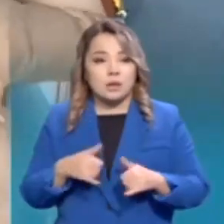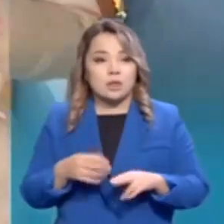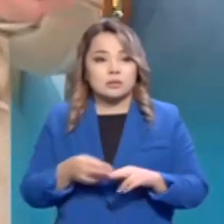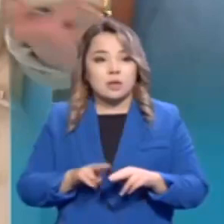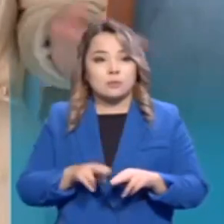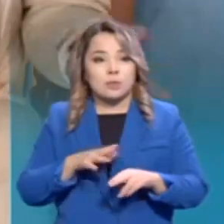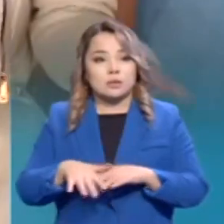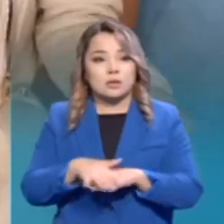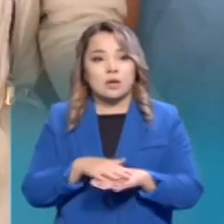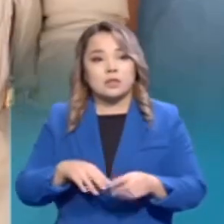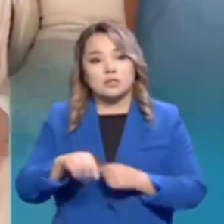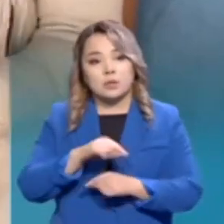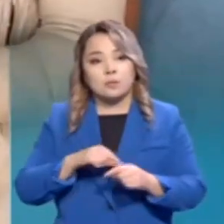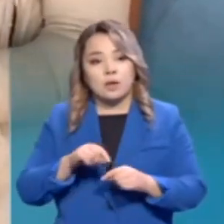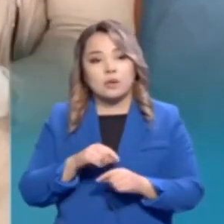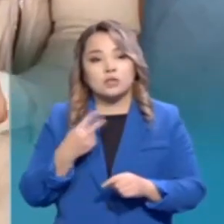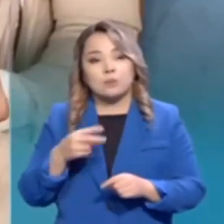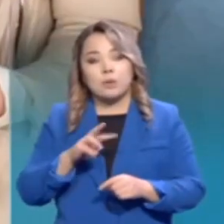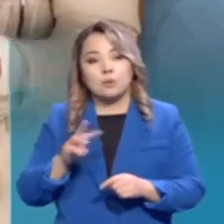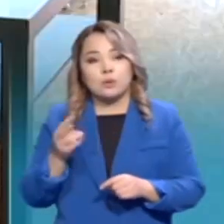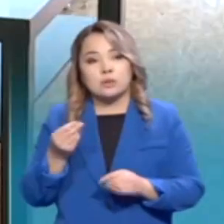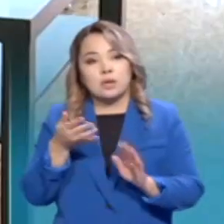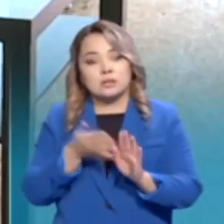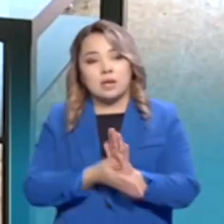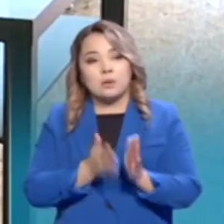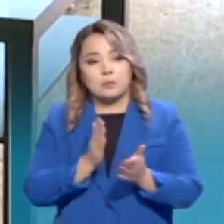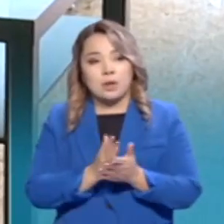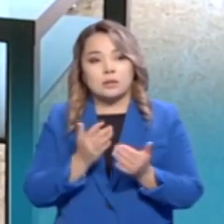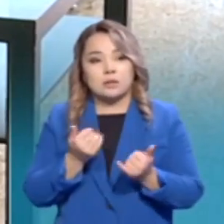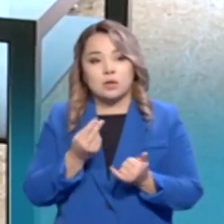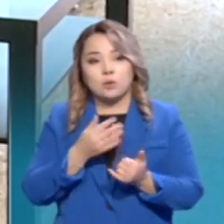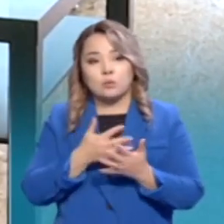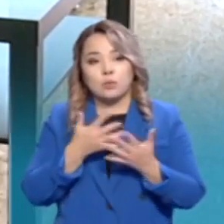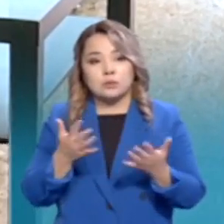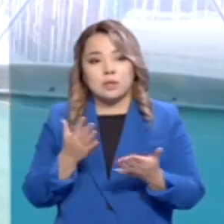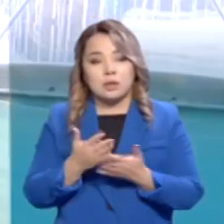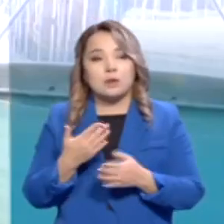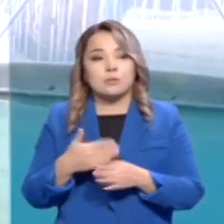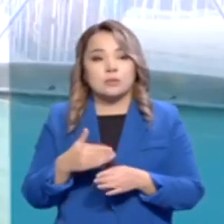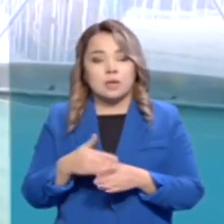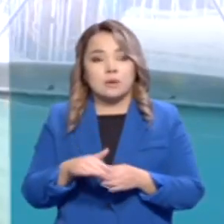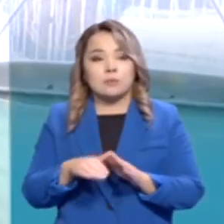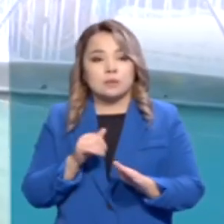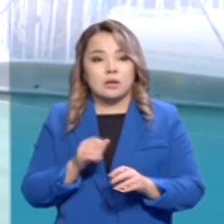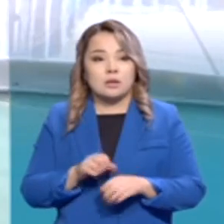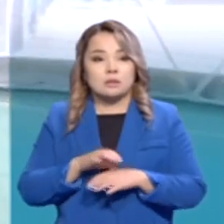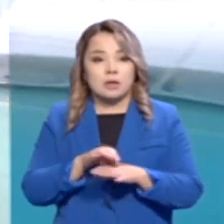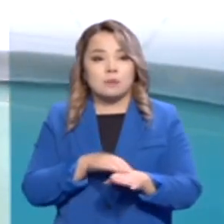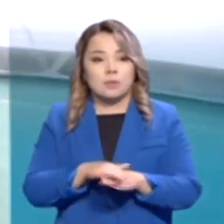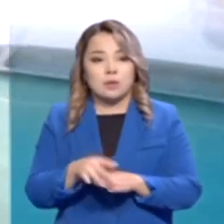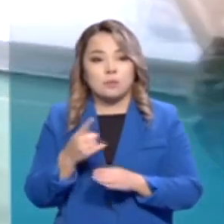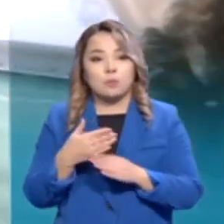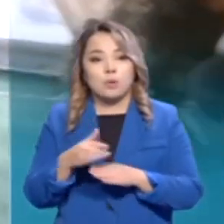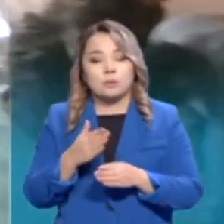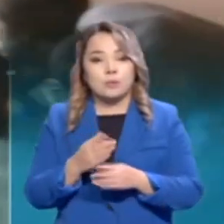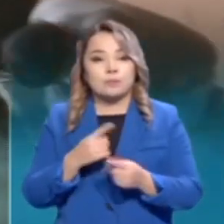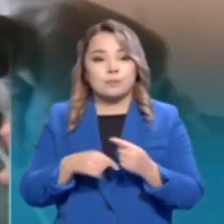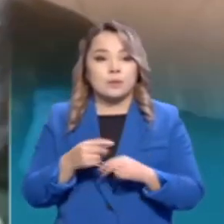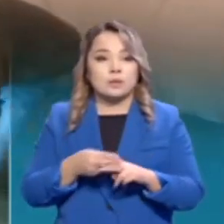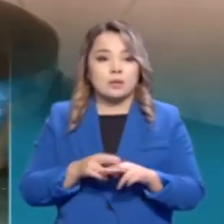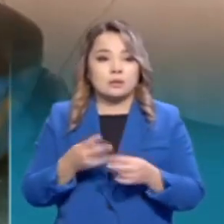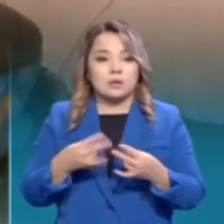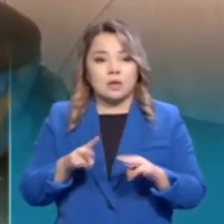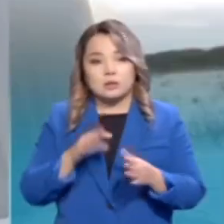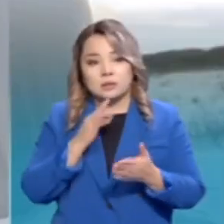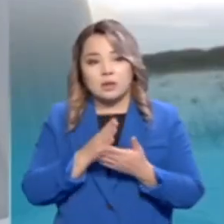үшін жергілікті кәсіпкер 20 миллион теңге қаражат жұмсаған. Қаржының біраз бөлігін жеңілдетілген шартпен несиеге алыпты. Тағы бір бөлігі қайтарымсыз грант есебінде